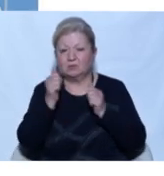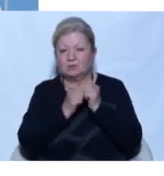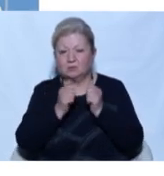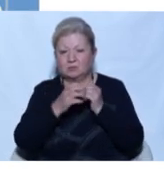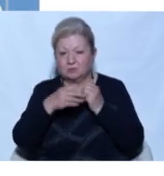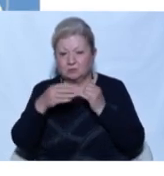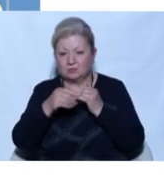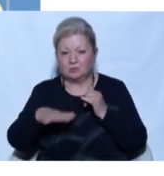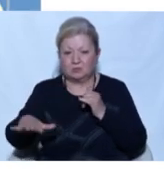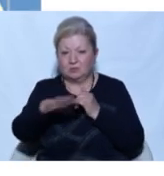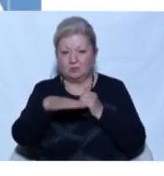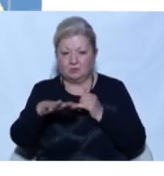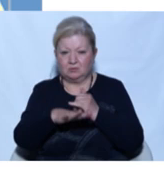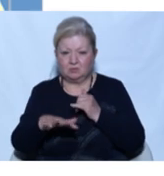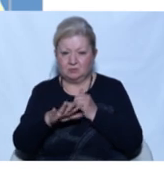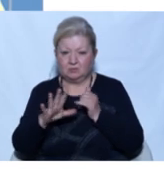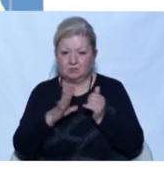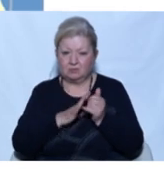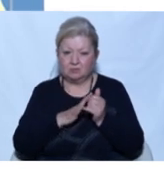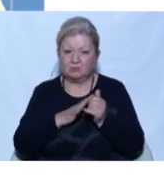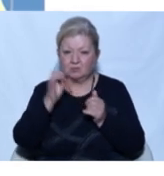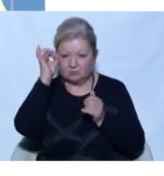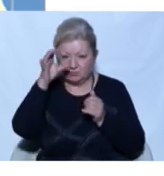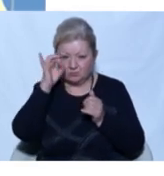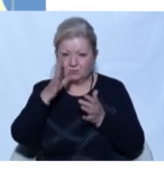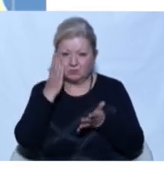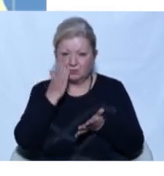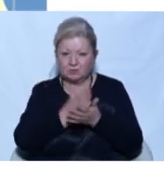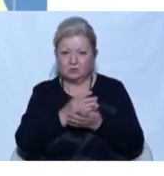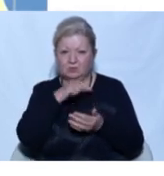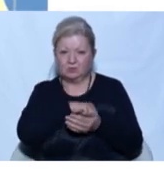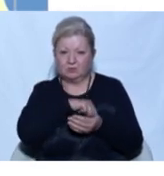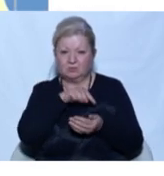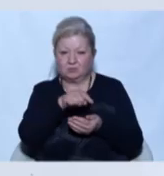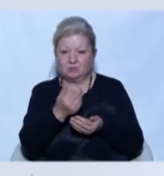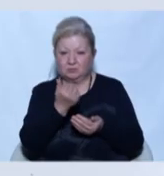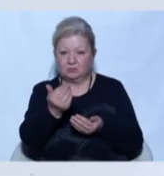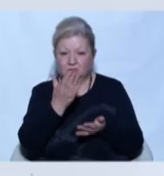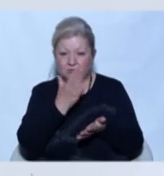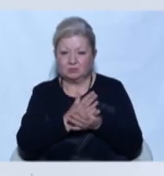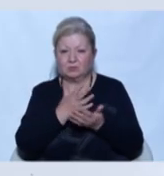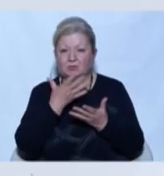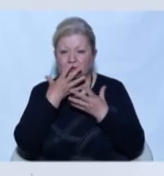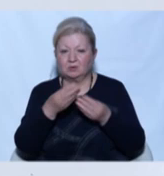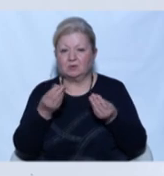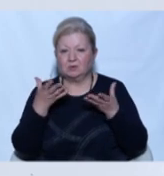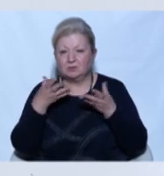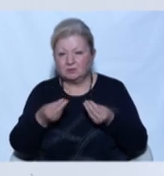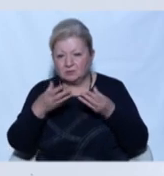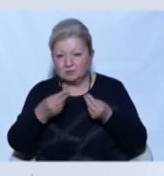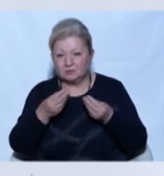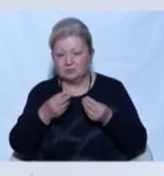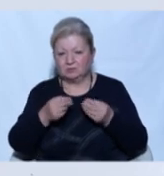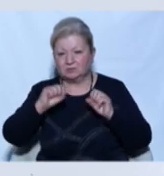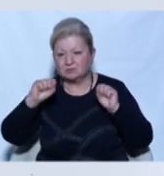ჰავა, რომელიც ცნობილია, რომლისთვისაც დამახასიათებელი არის თავისი რბილი ზამთრით და გრილი